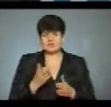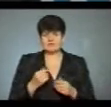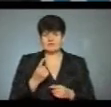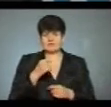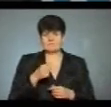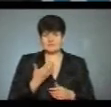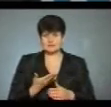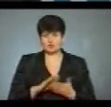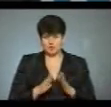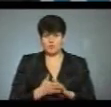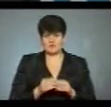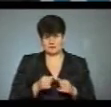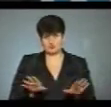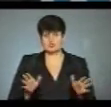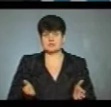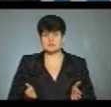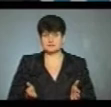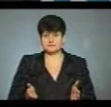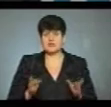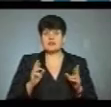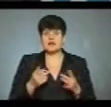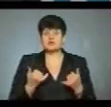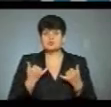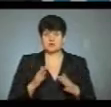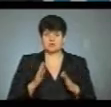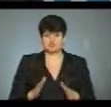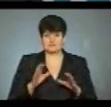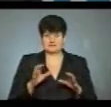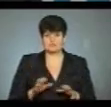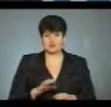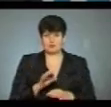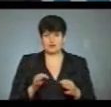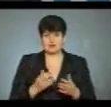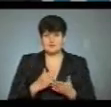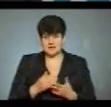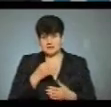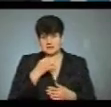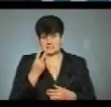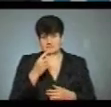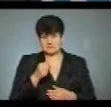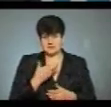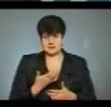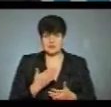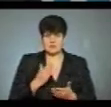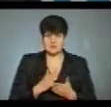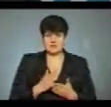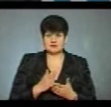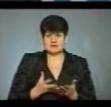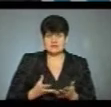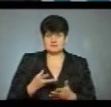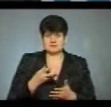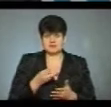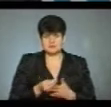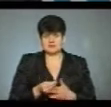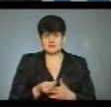за місяць. Домовилися, розійшлися. Як сьогодні буде в законопроекті? Маєте попередити за 2 місяці, маєте заплатити